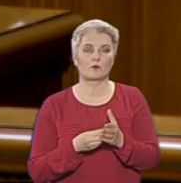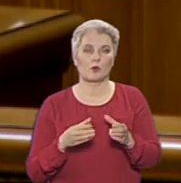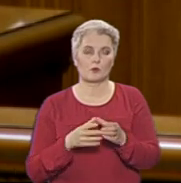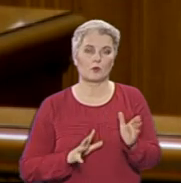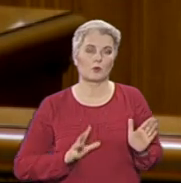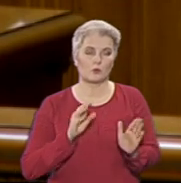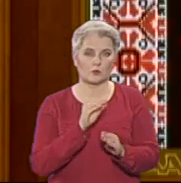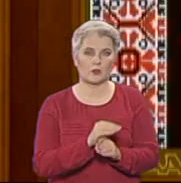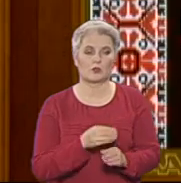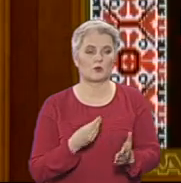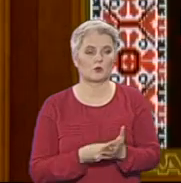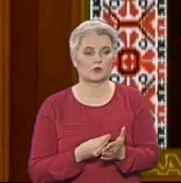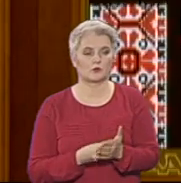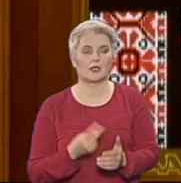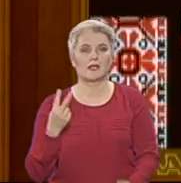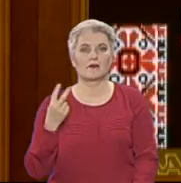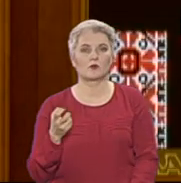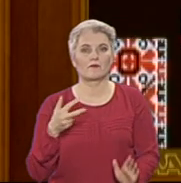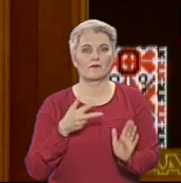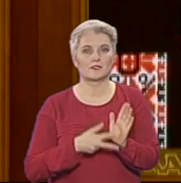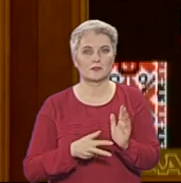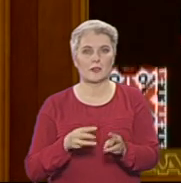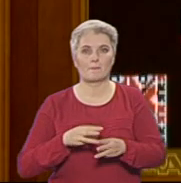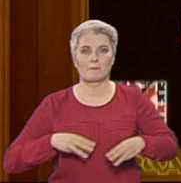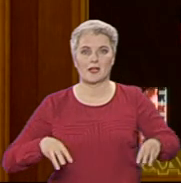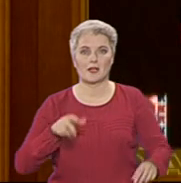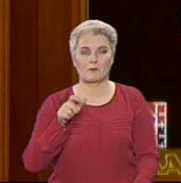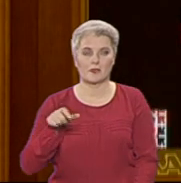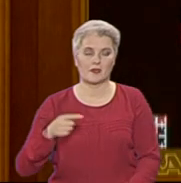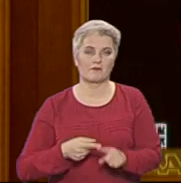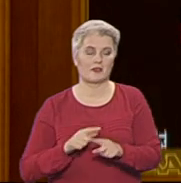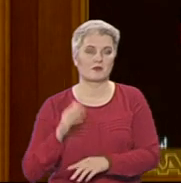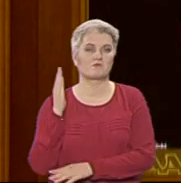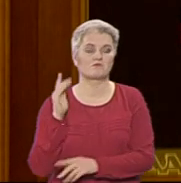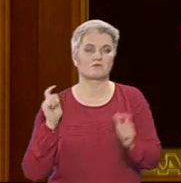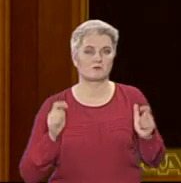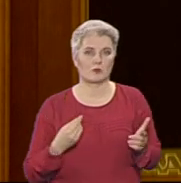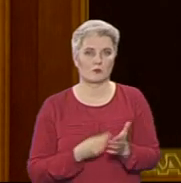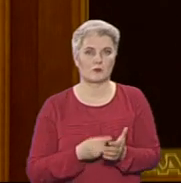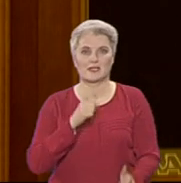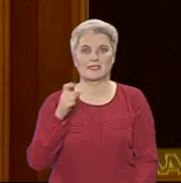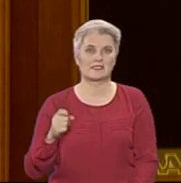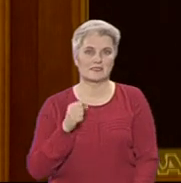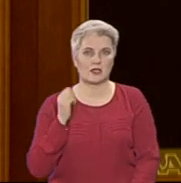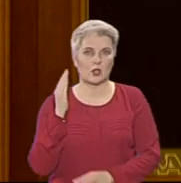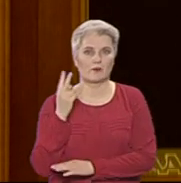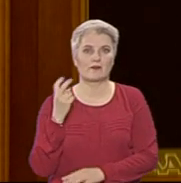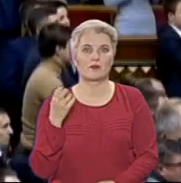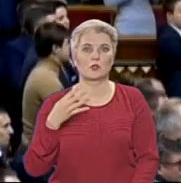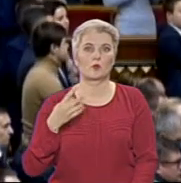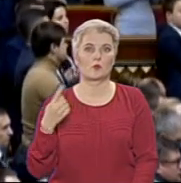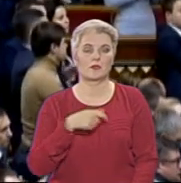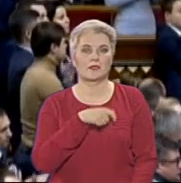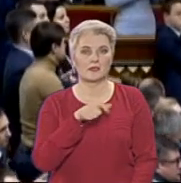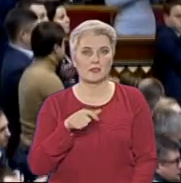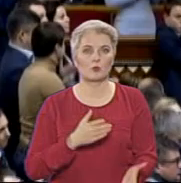кошти. З 280 парламентарів, які підтримали бюджет, «за» проголосував 241 нардеп